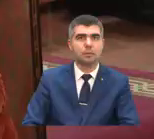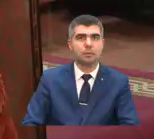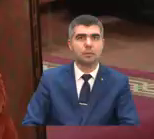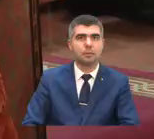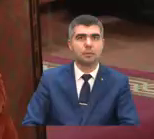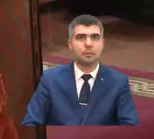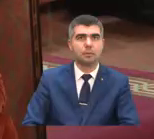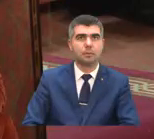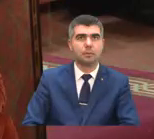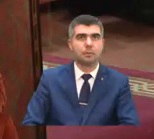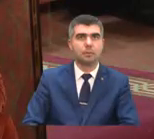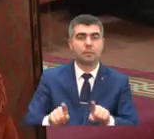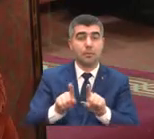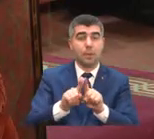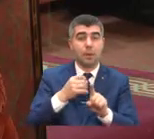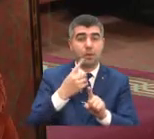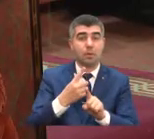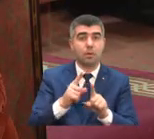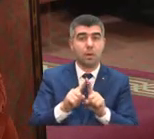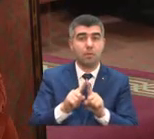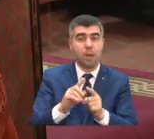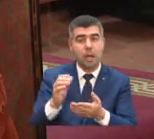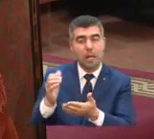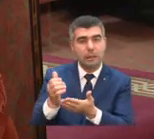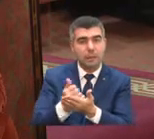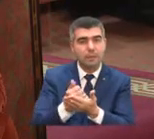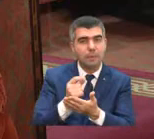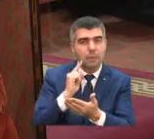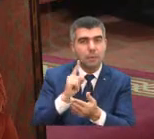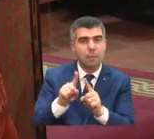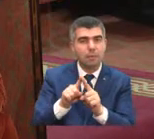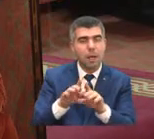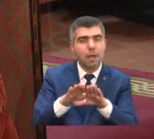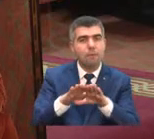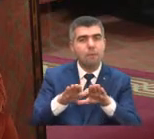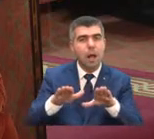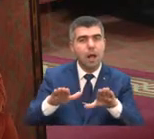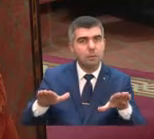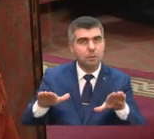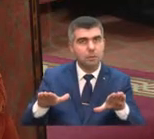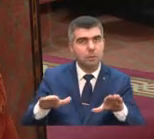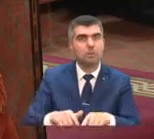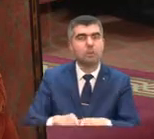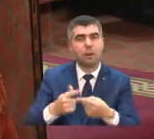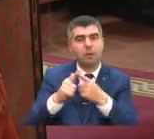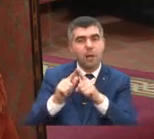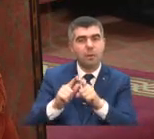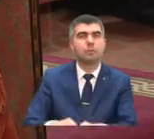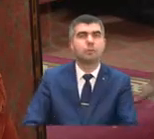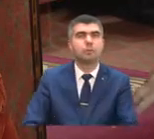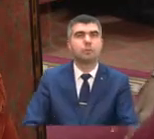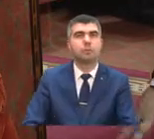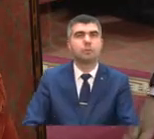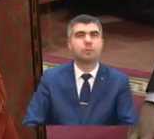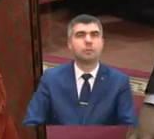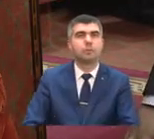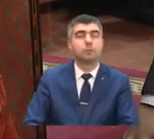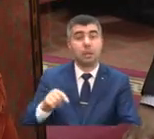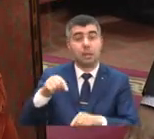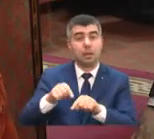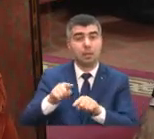ظاهرة الاحتلال، ما نهضروش على الاستيلاء، الاحتلال ديال الملك العمومي اللي ظاهره